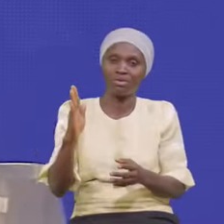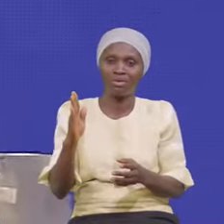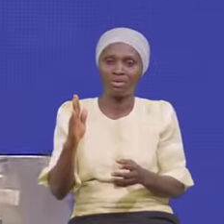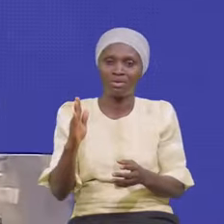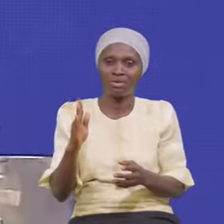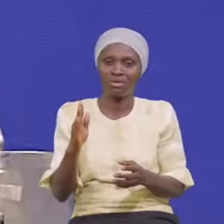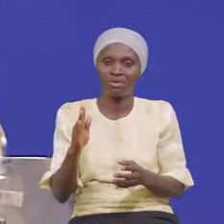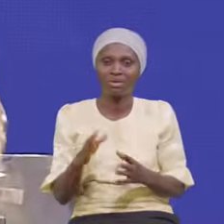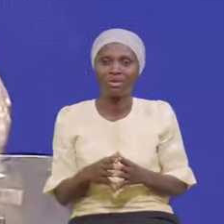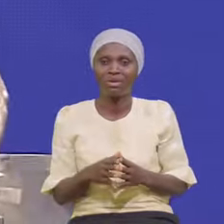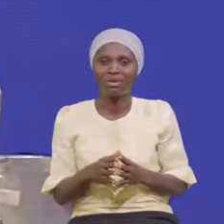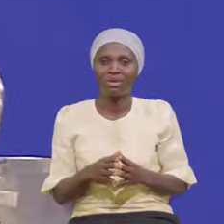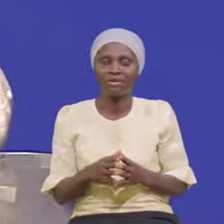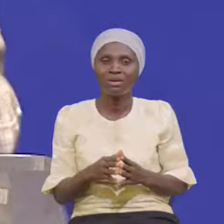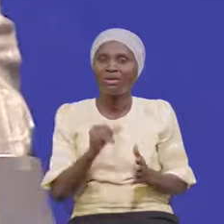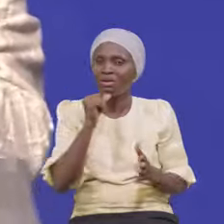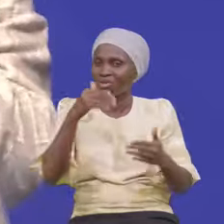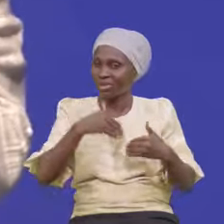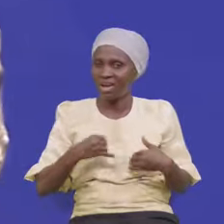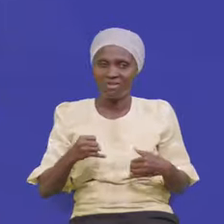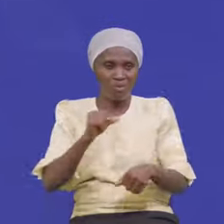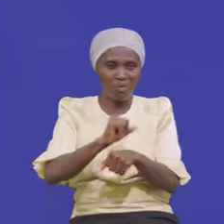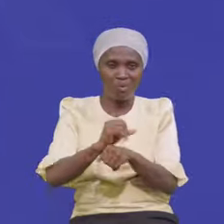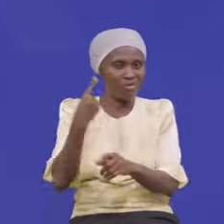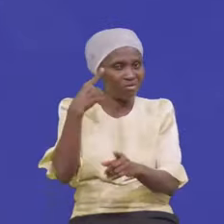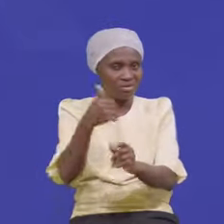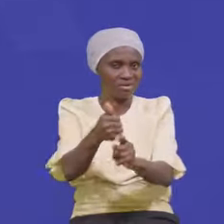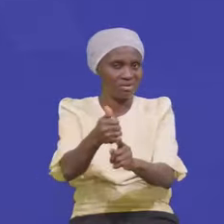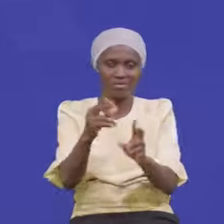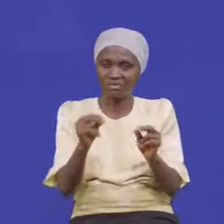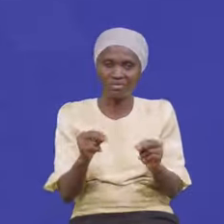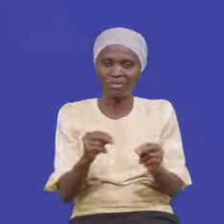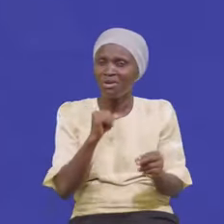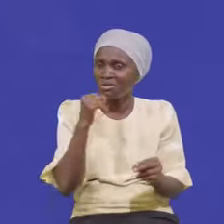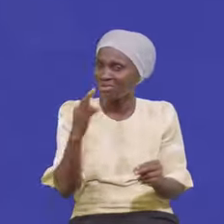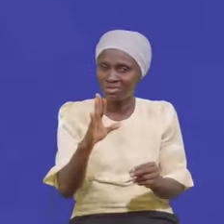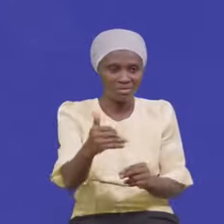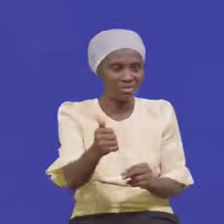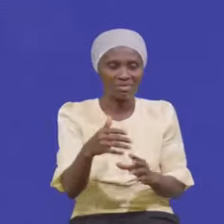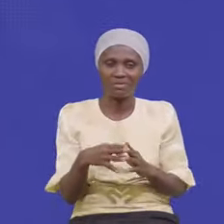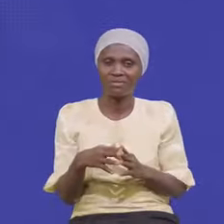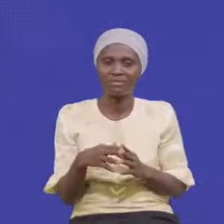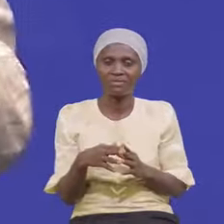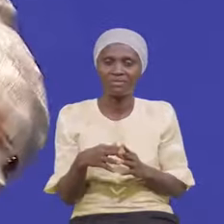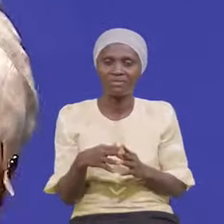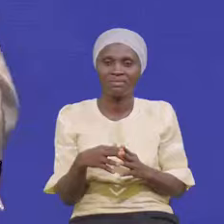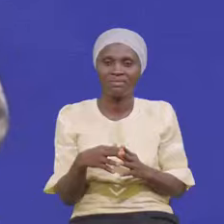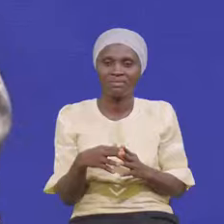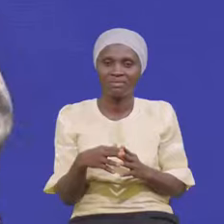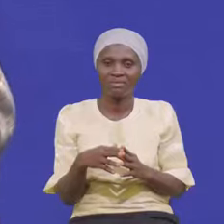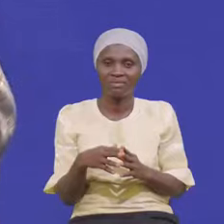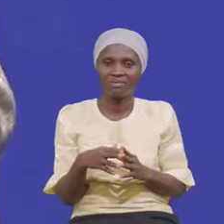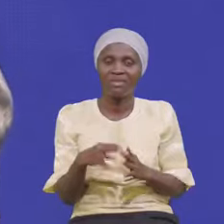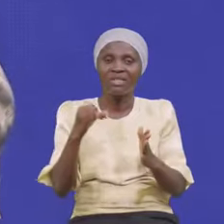not having works for yourself. మీ యొక్క కార్యాలు కాదండి. Not of yourself. మీ వలన కాదు. It is